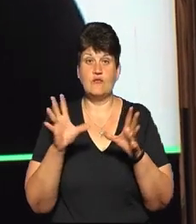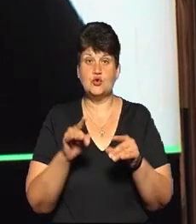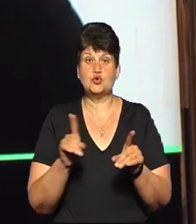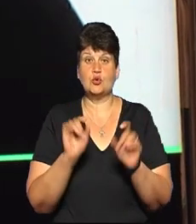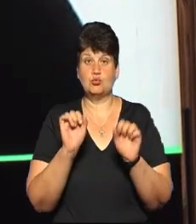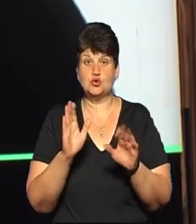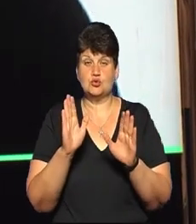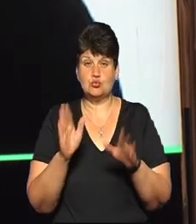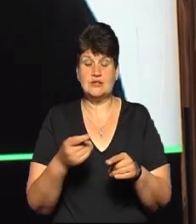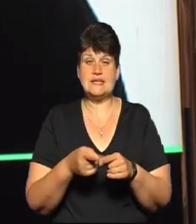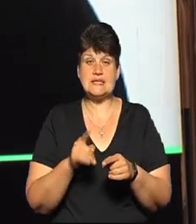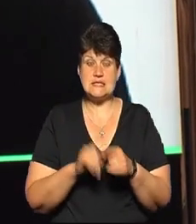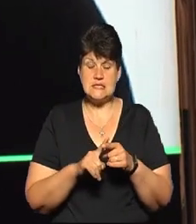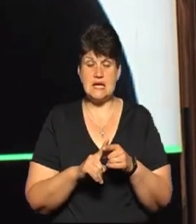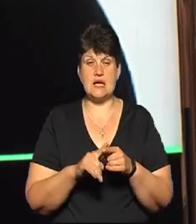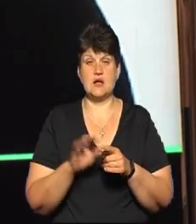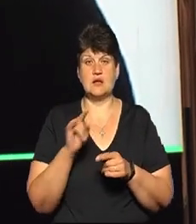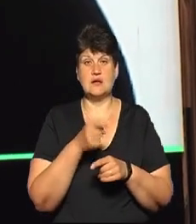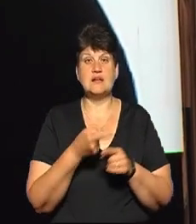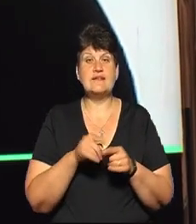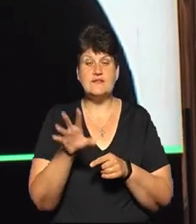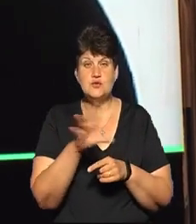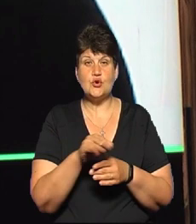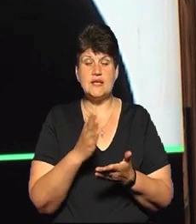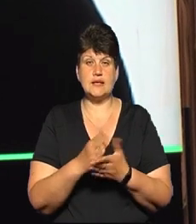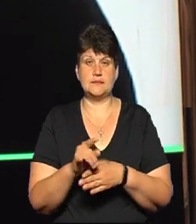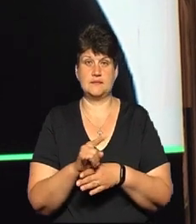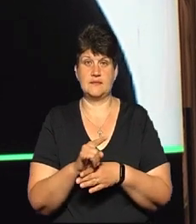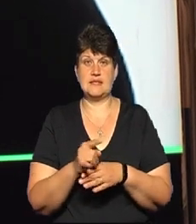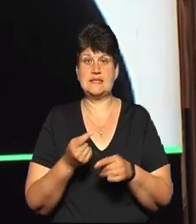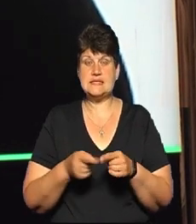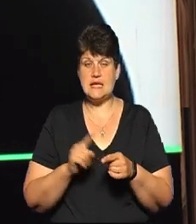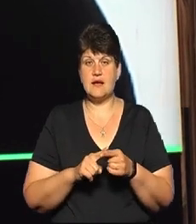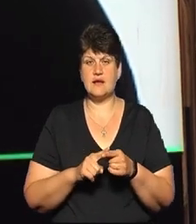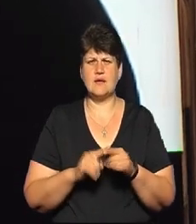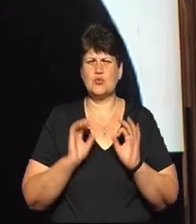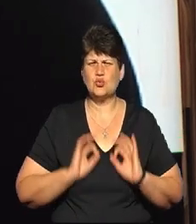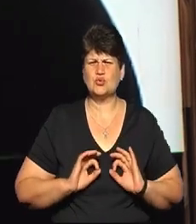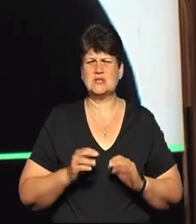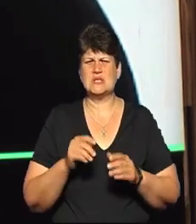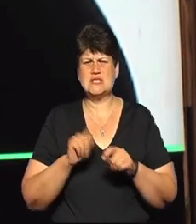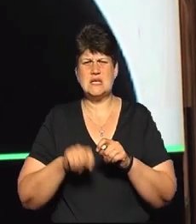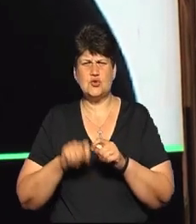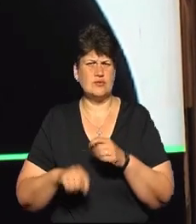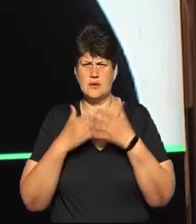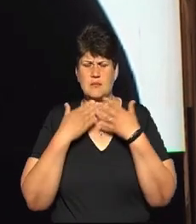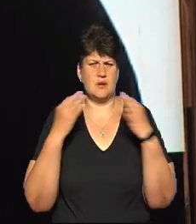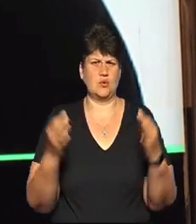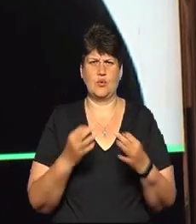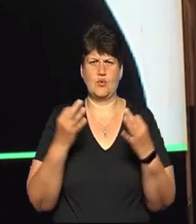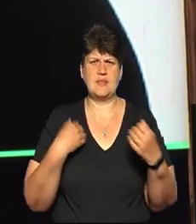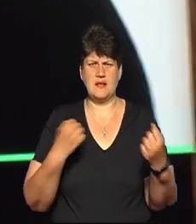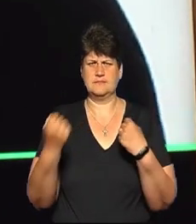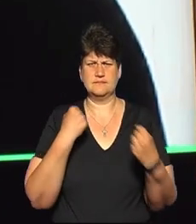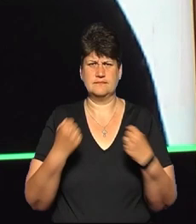За 50 днів, що я тут перебуваю, в мене не було ні слідчого, ні прокурора, нікого не було. Мене просто ізолювали.